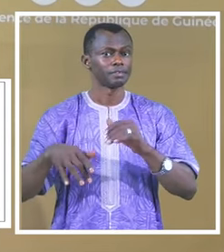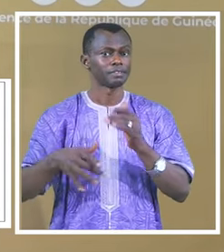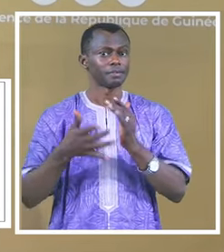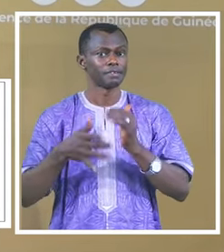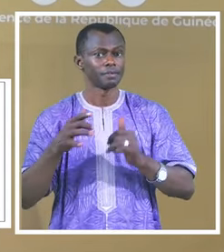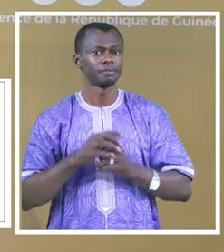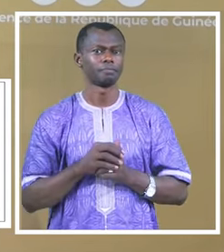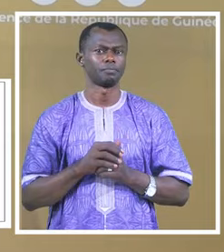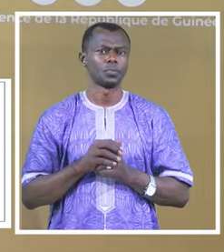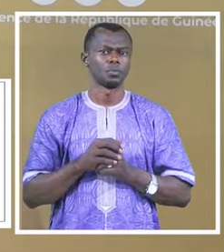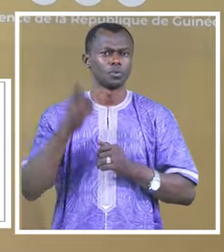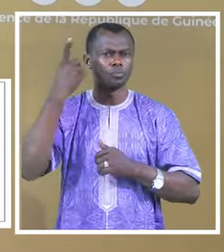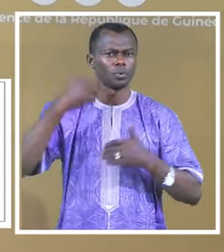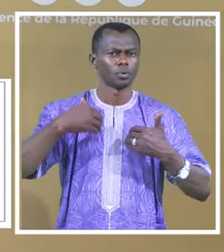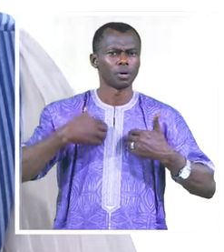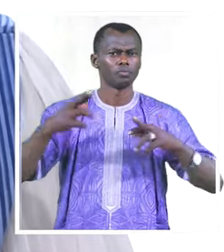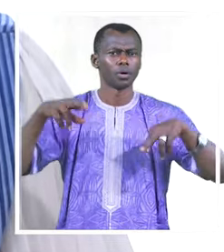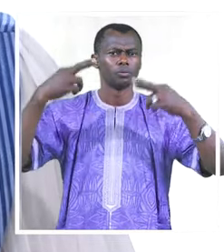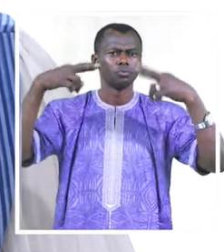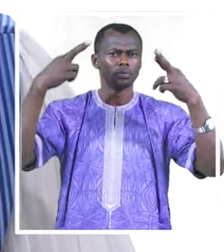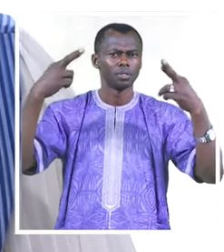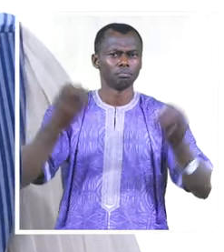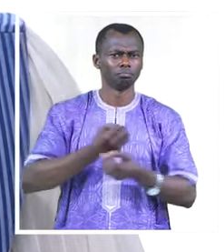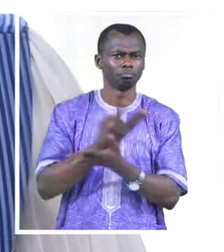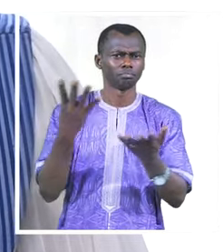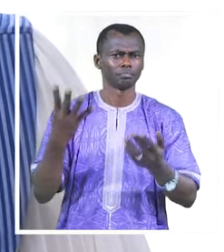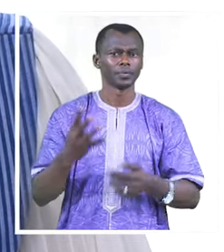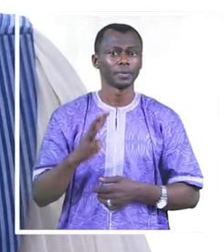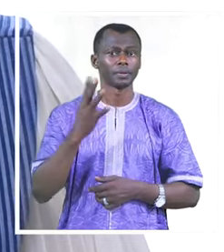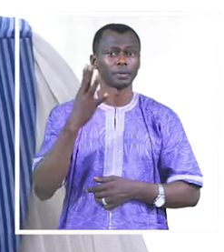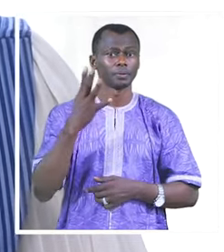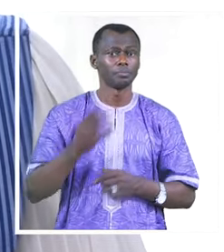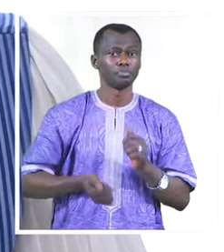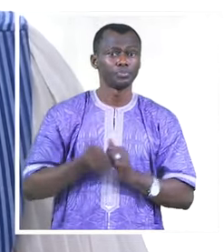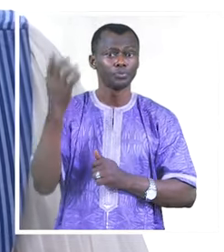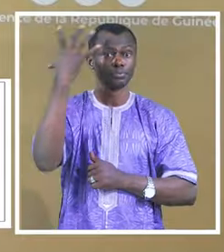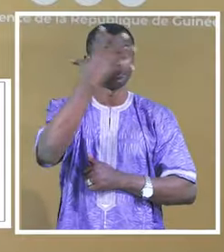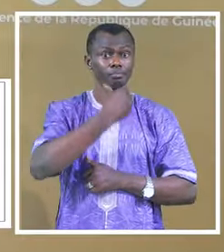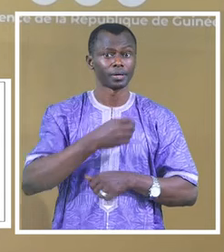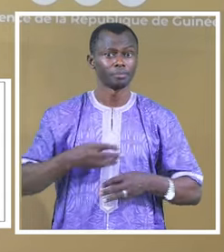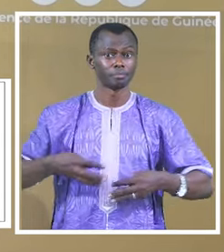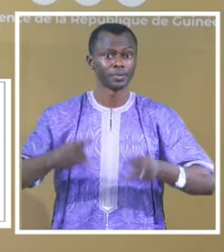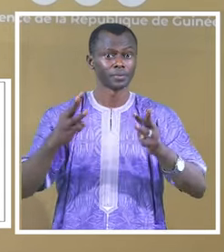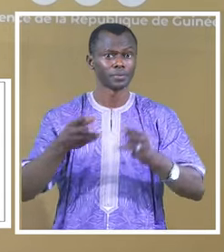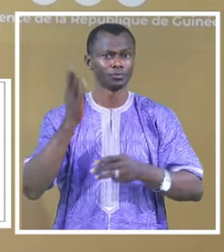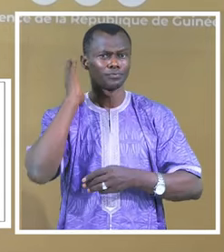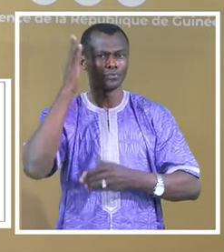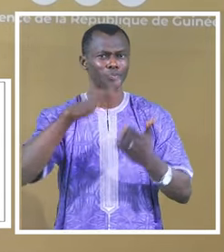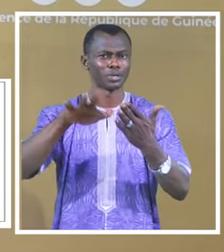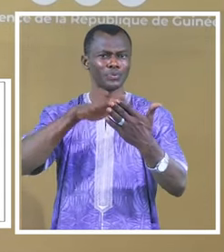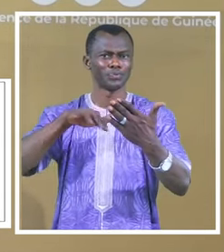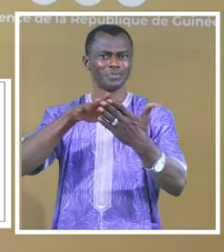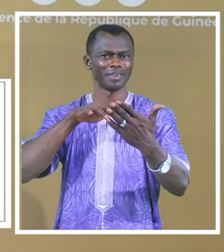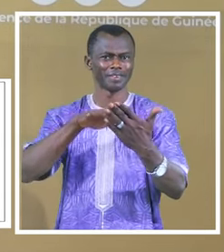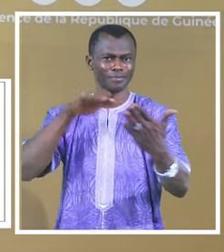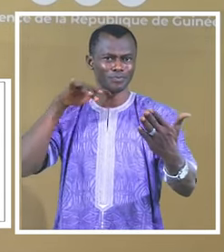l'Innovation pour avoir réussi à relancer de la plus belle des manières le Forum de l'étudiant guinéen. Il a fait savoir que